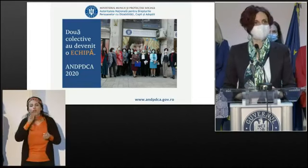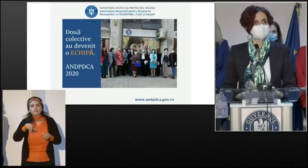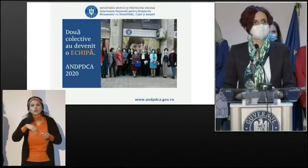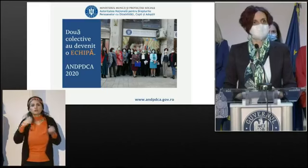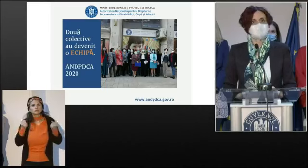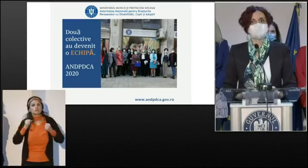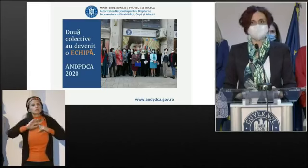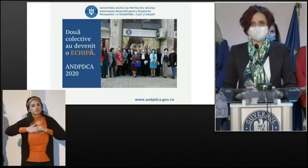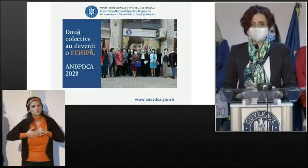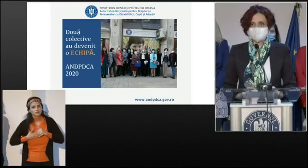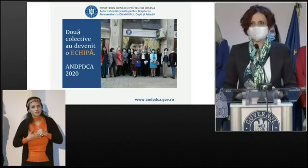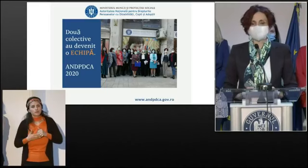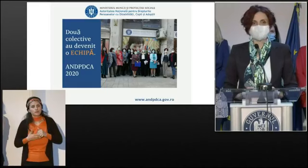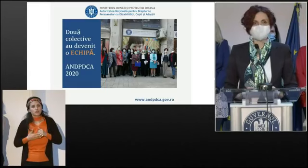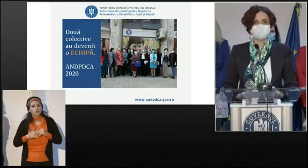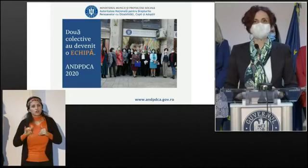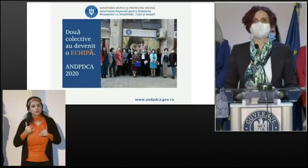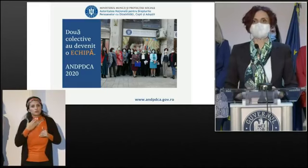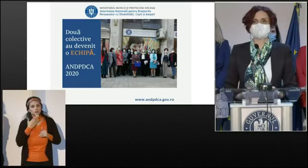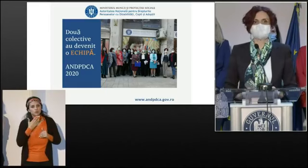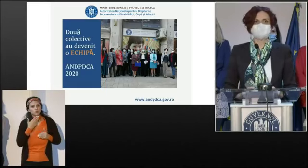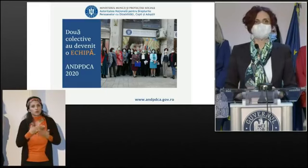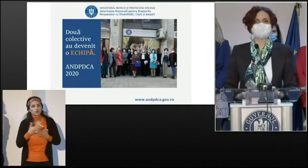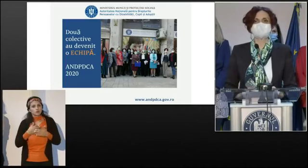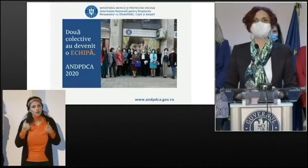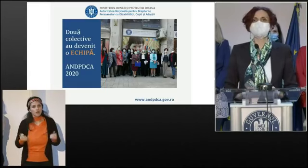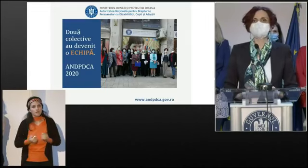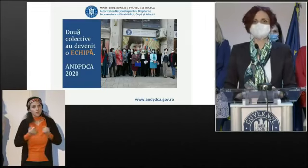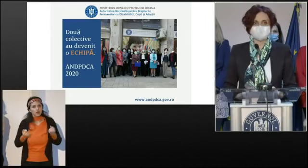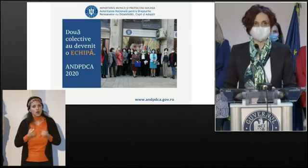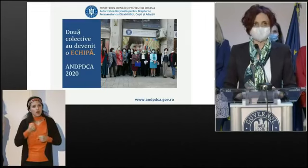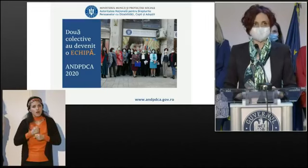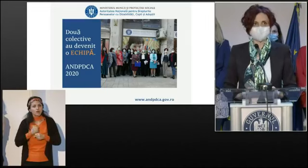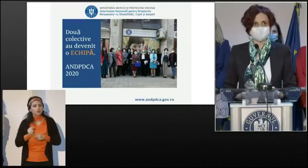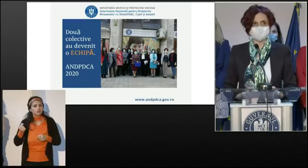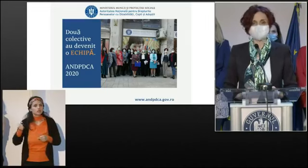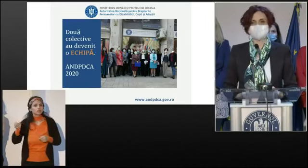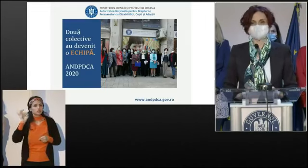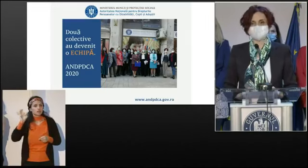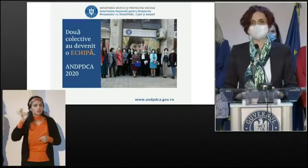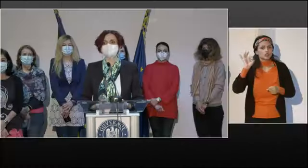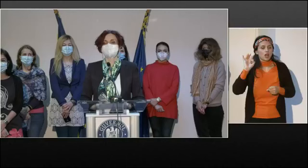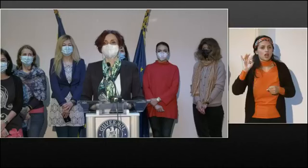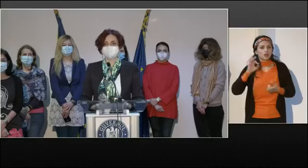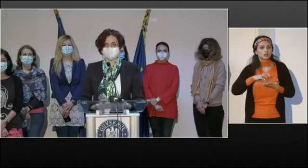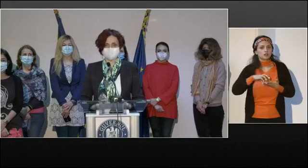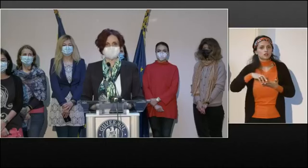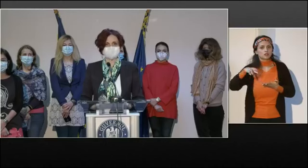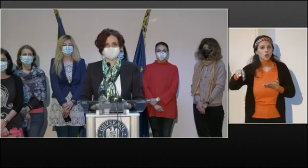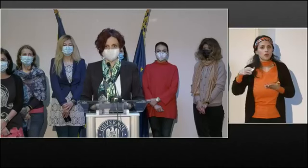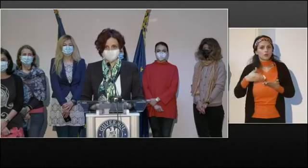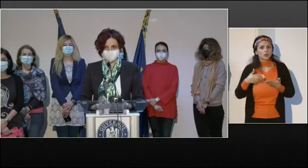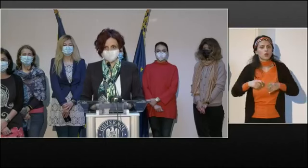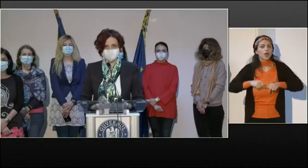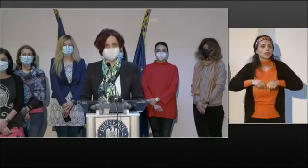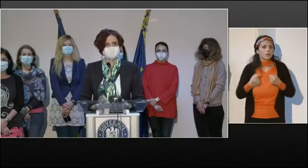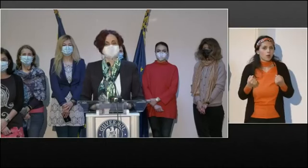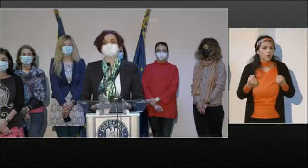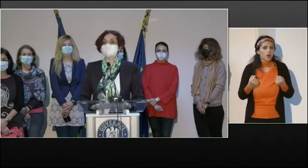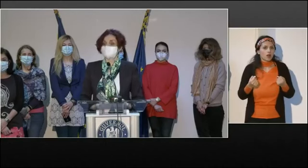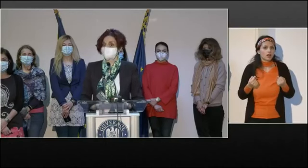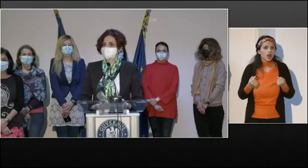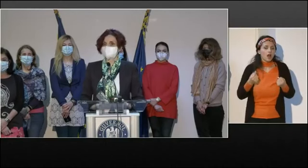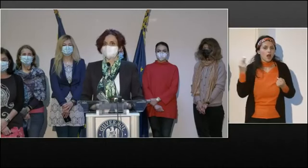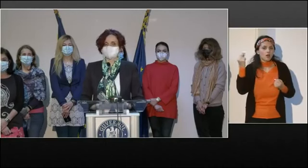alaturat apreciez efortul pe care la facut in special pe zona de deblocare a ții